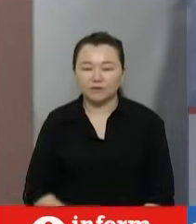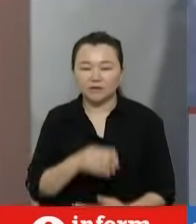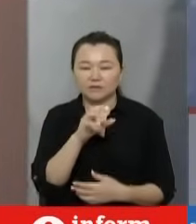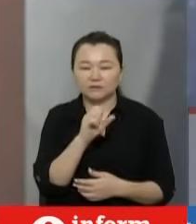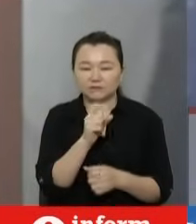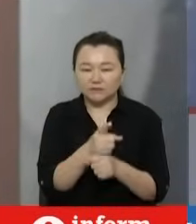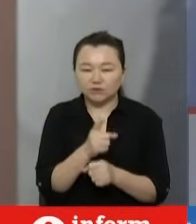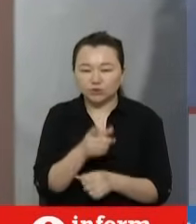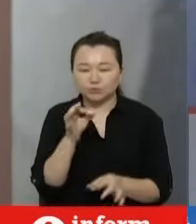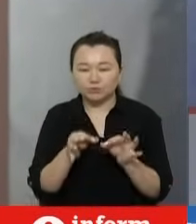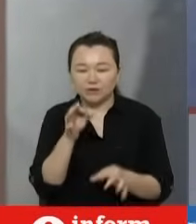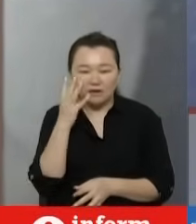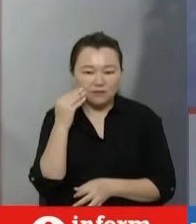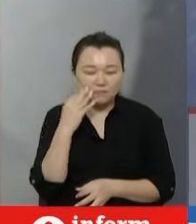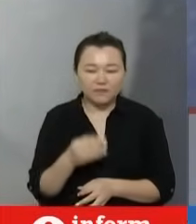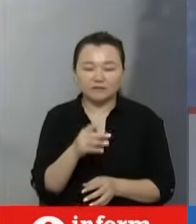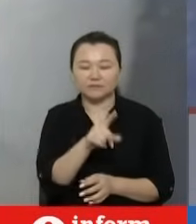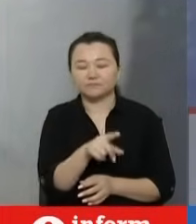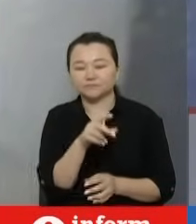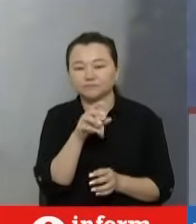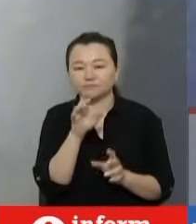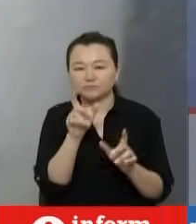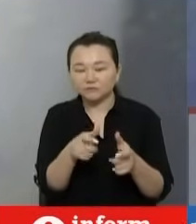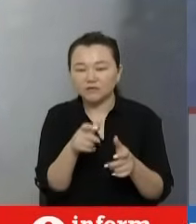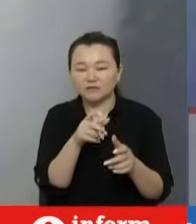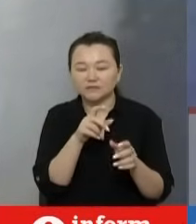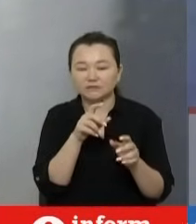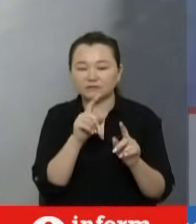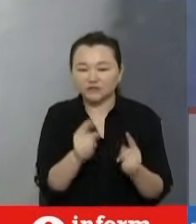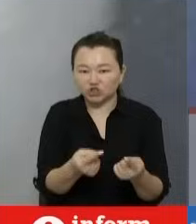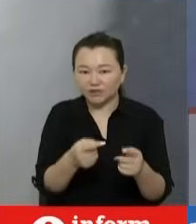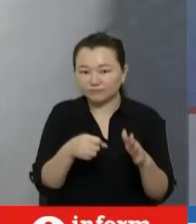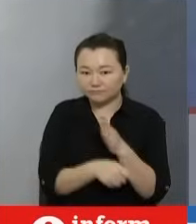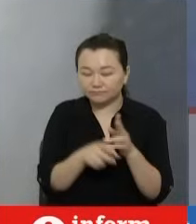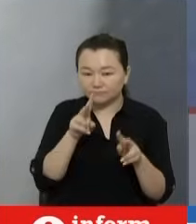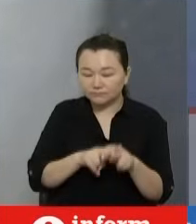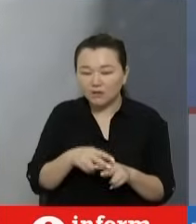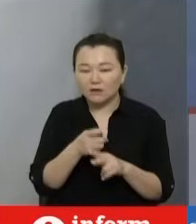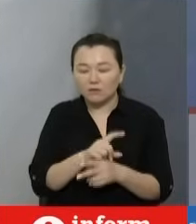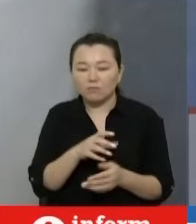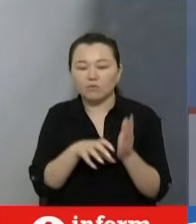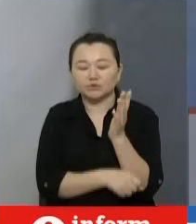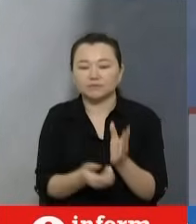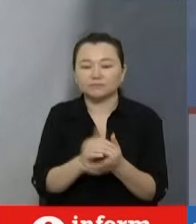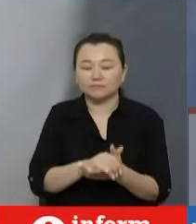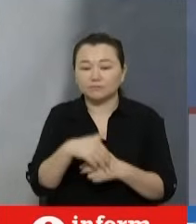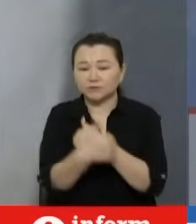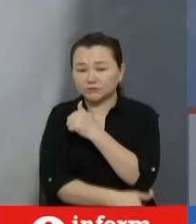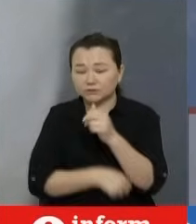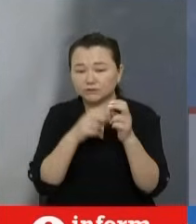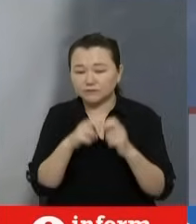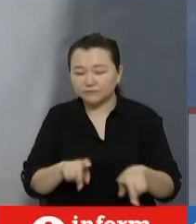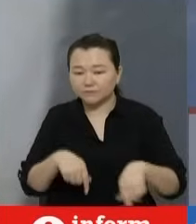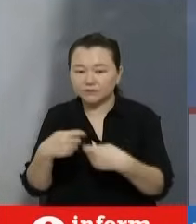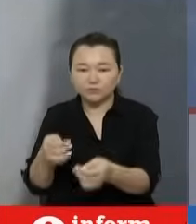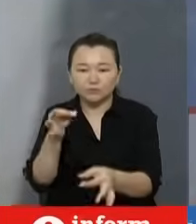Санкции суда Алматы, избрана мера пресечения в виде содержания под стражей. После ознакомления с материалами расследования дело передадут в